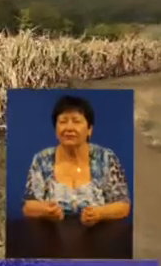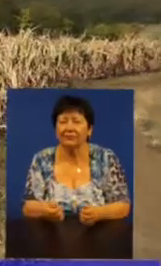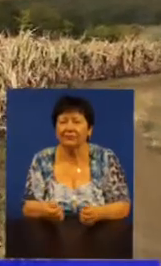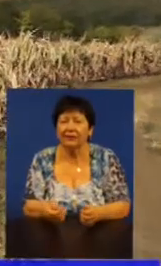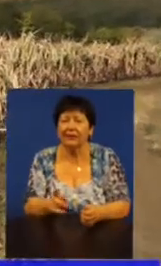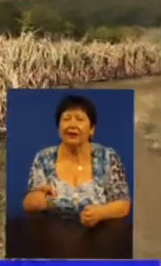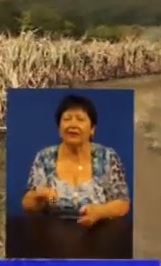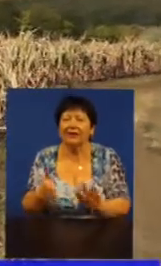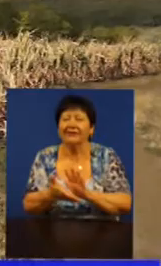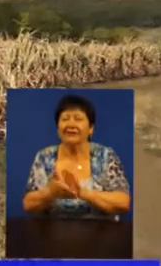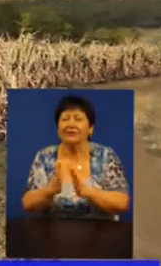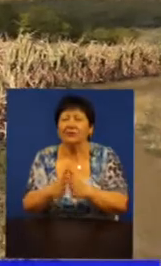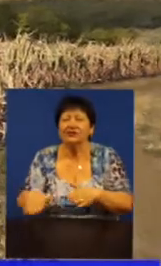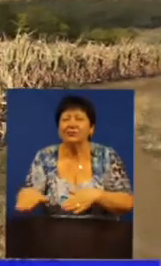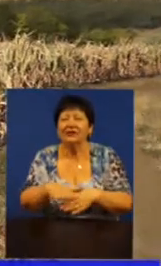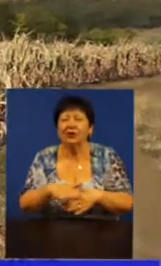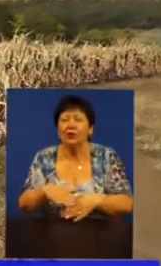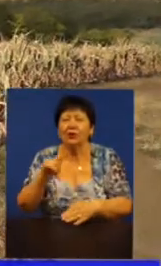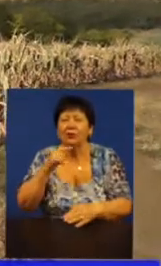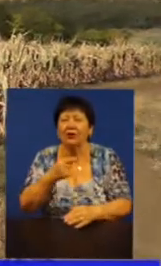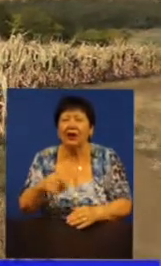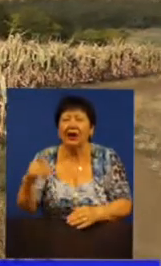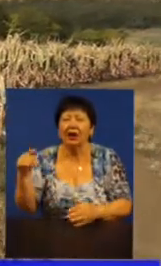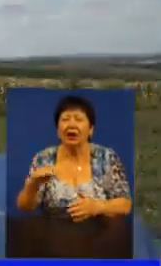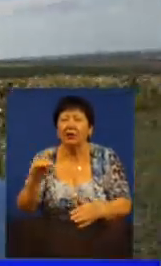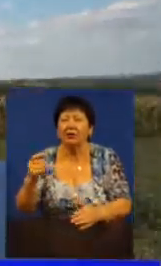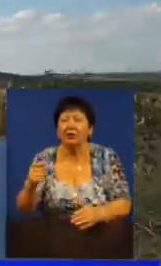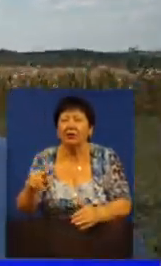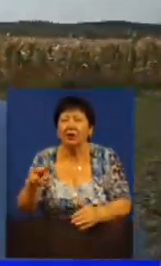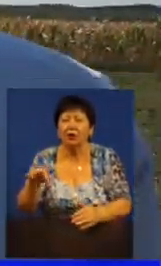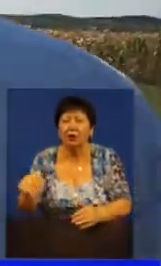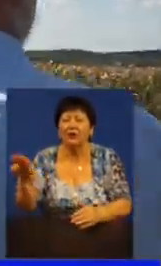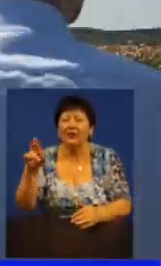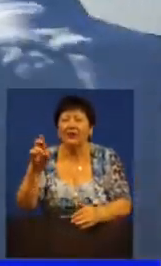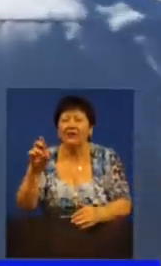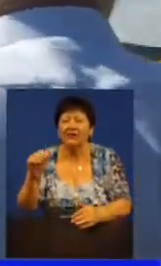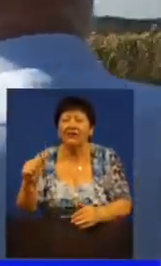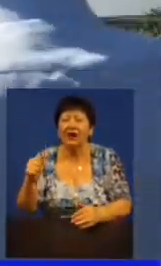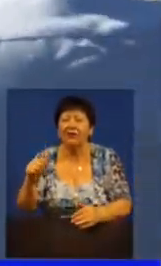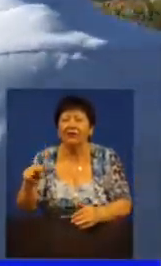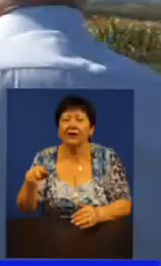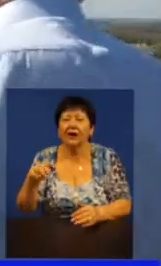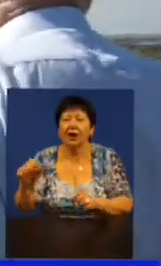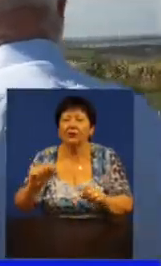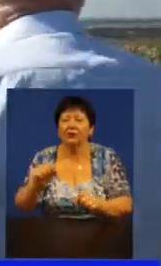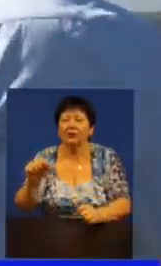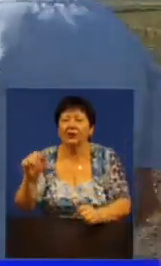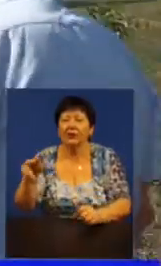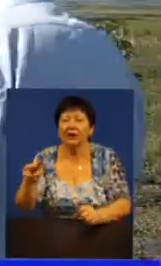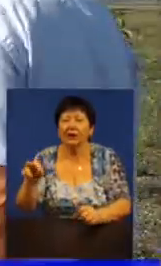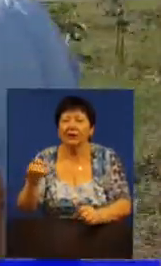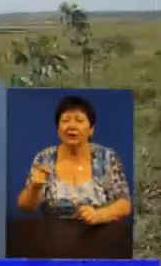La fel este situația și pe terenurile de porumb ale gospodăriei Ludvis Agro, conducător Vasile Lungu.